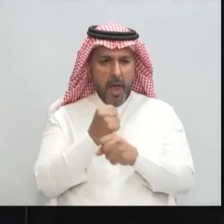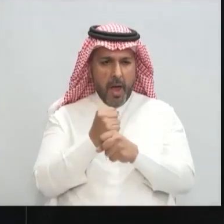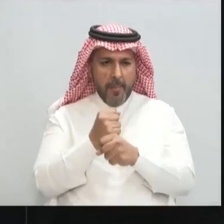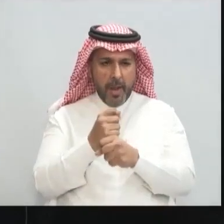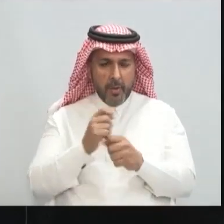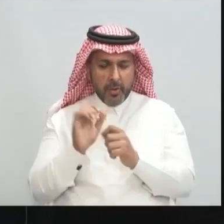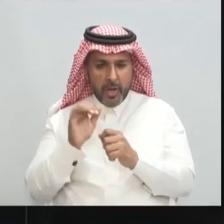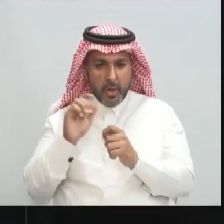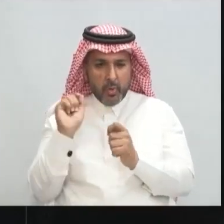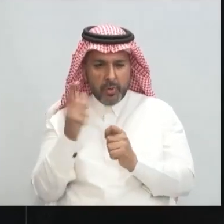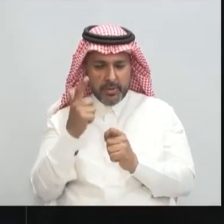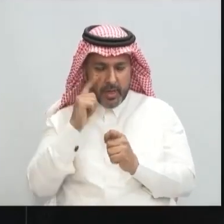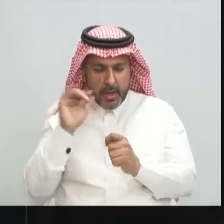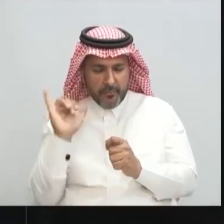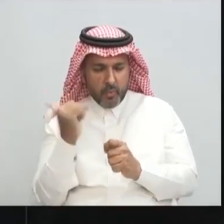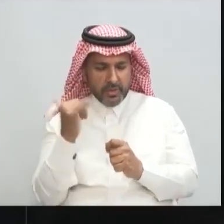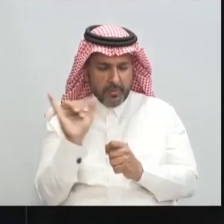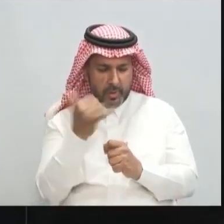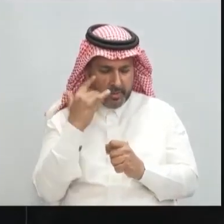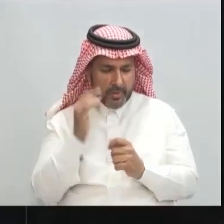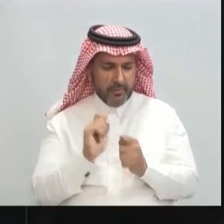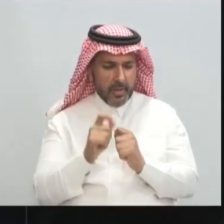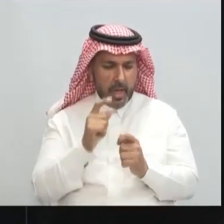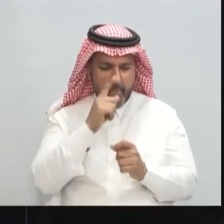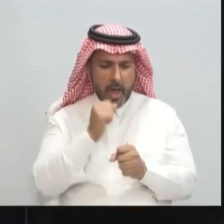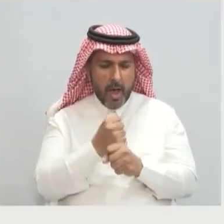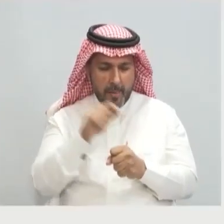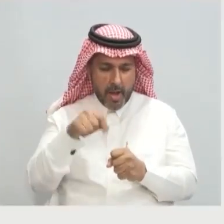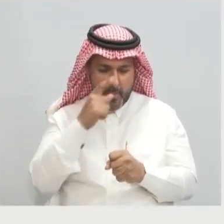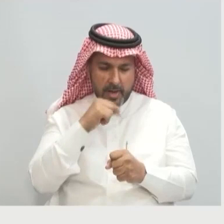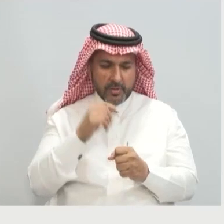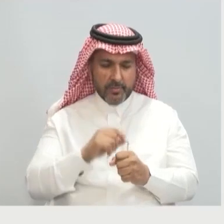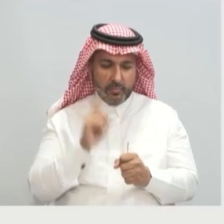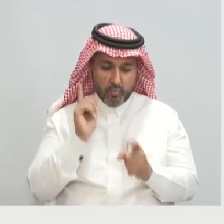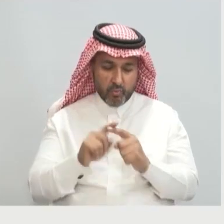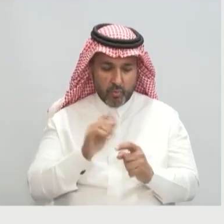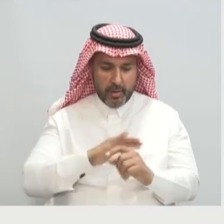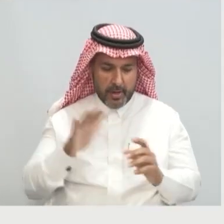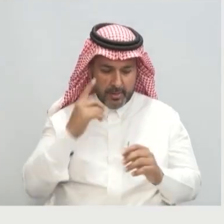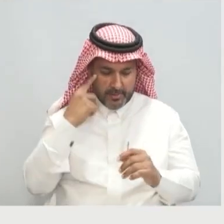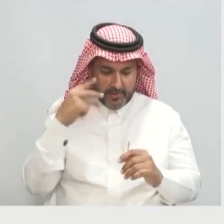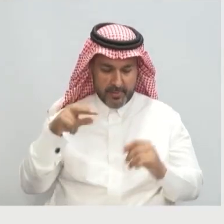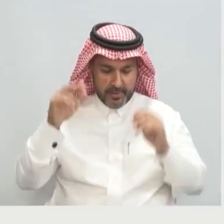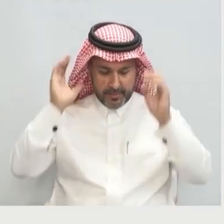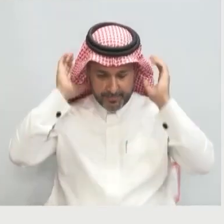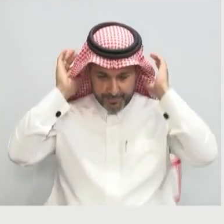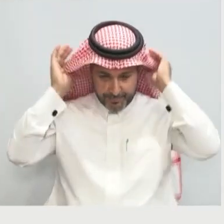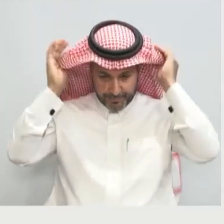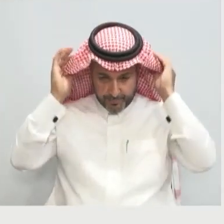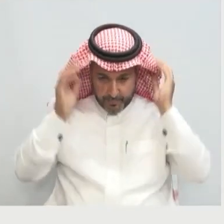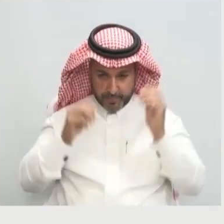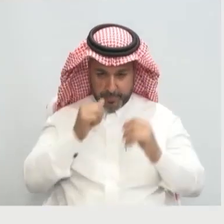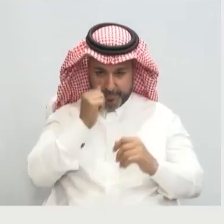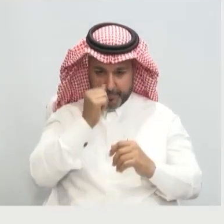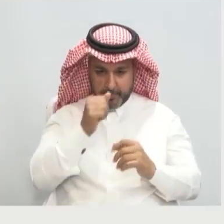ذلك ساهم في سرعه العمل وانجاز العمل دعونا نفصل في التواصل مع العملاء او ما يسمى